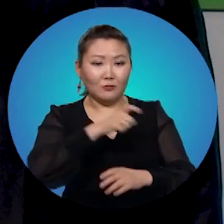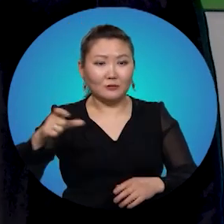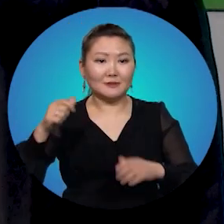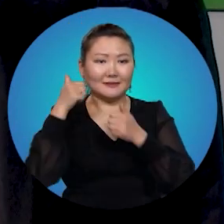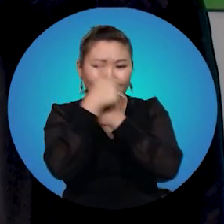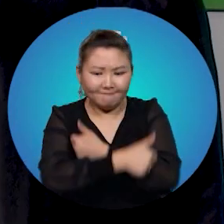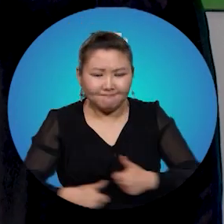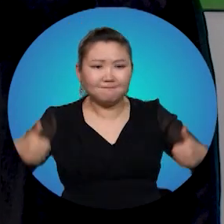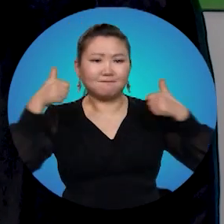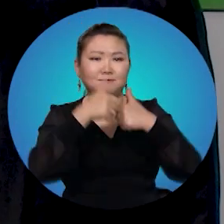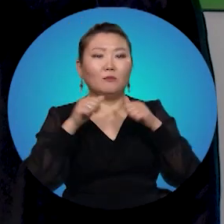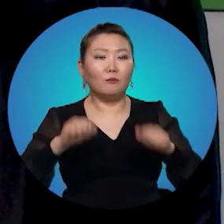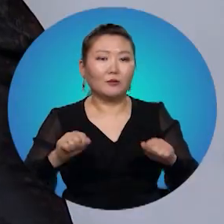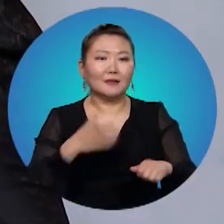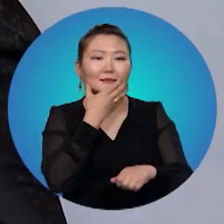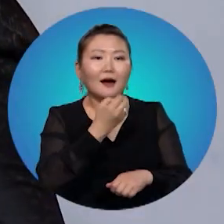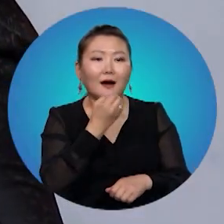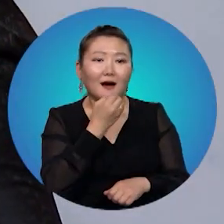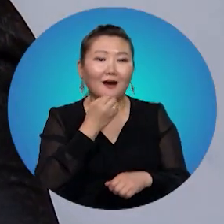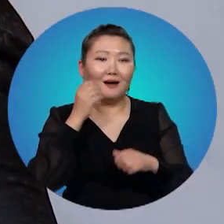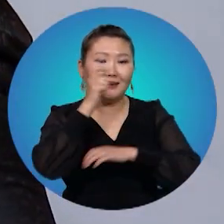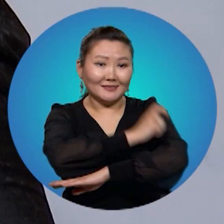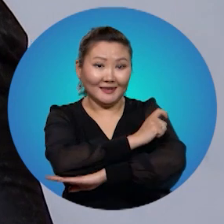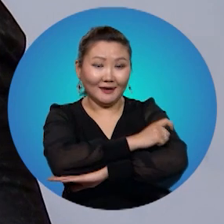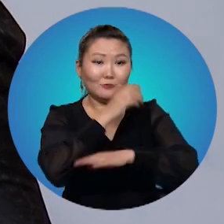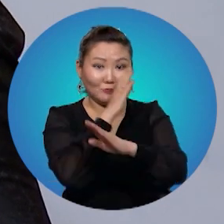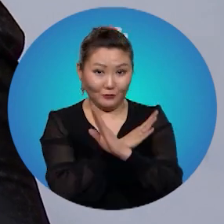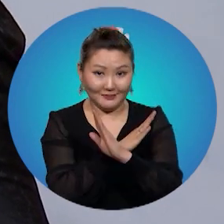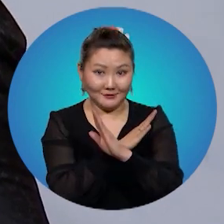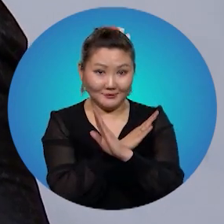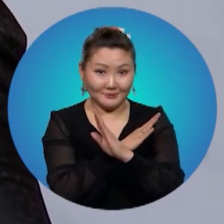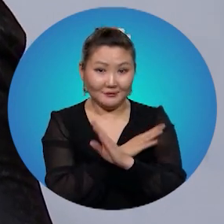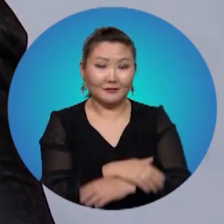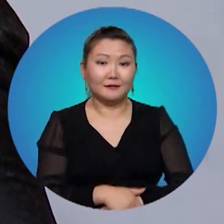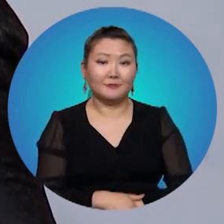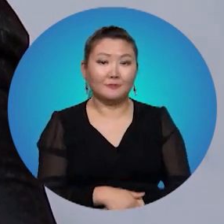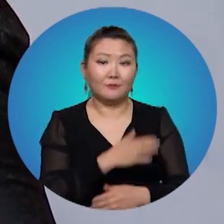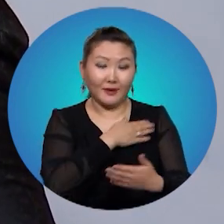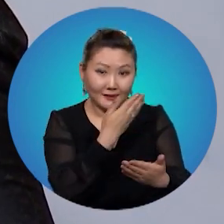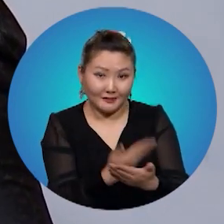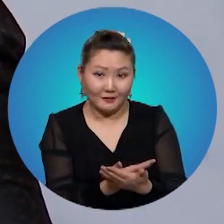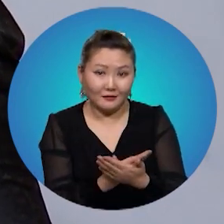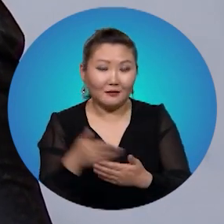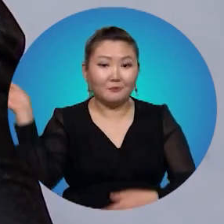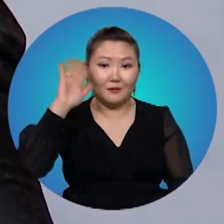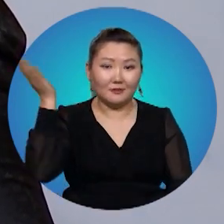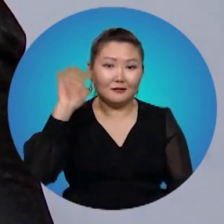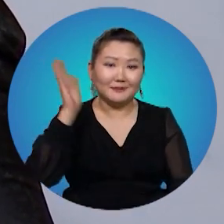байх болтугай гэдэг сайхан өрөөлөөр өнөөдрийнхөө хичээлийг төгсгөө. За, баярлалаа хүүхдүүдээ, баяртай.